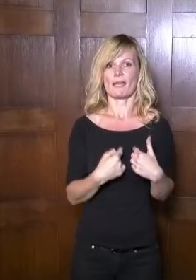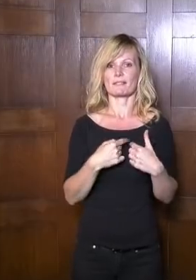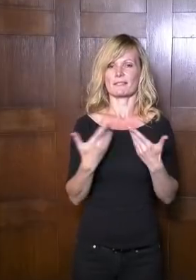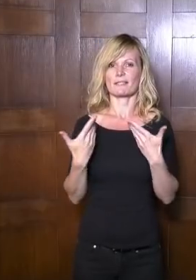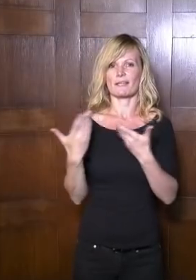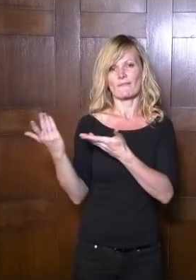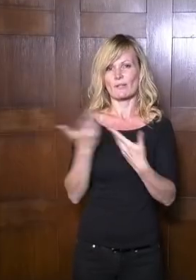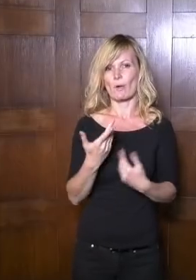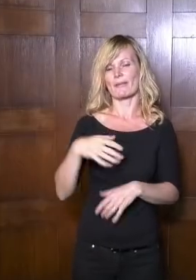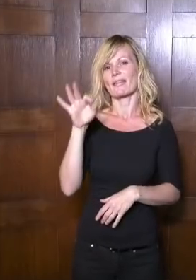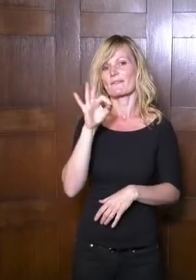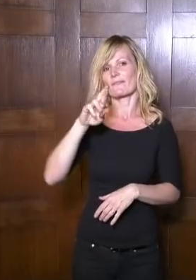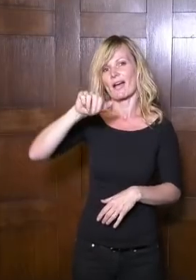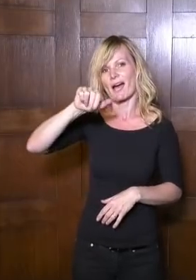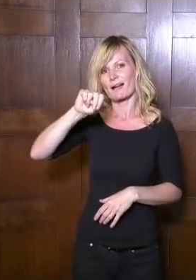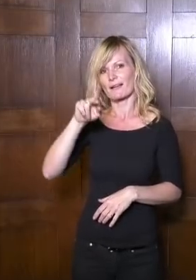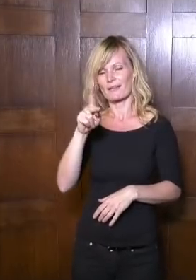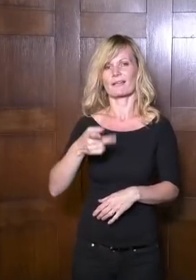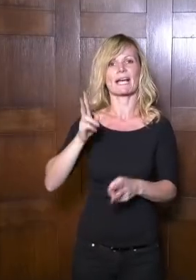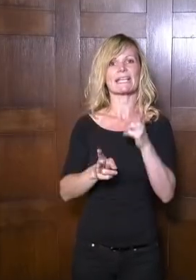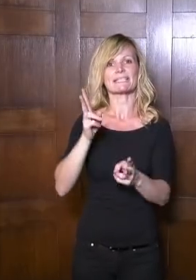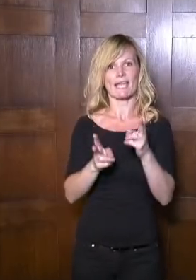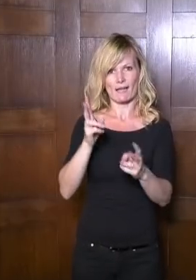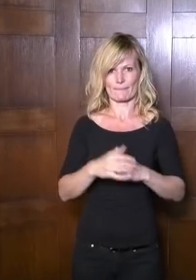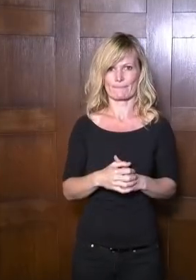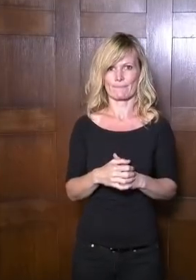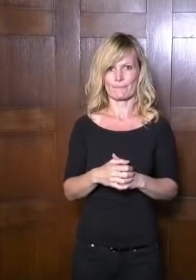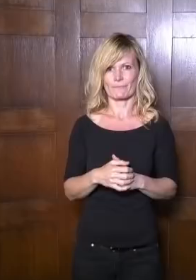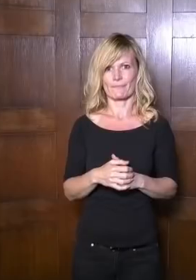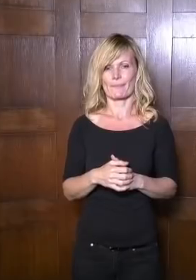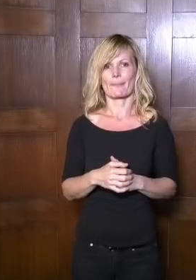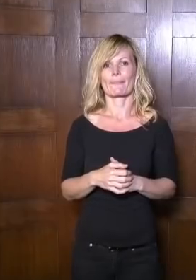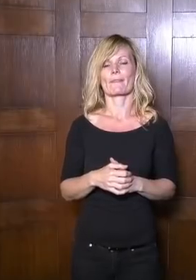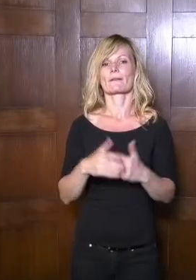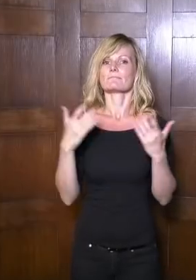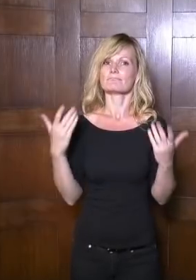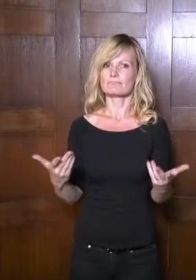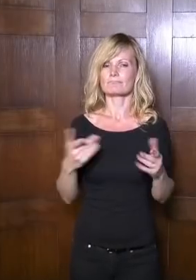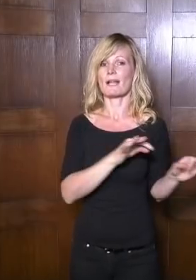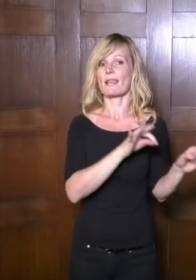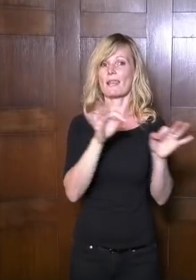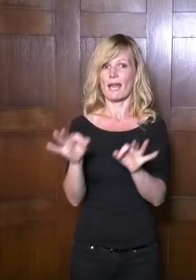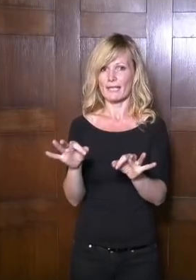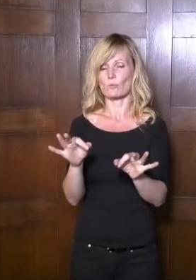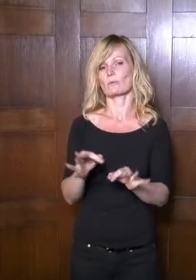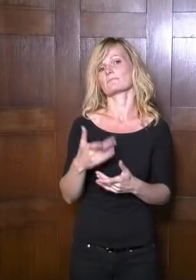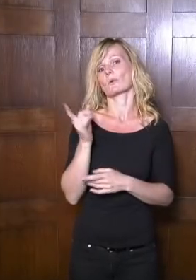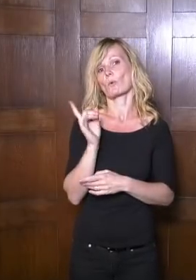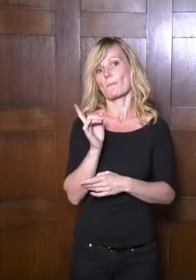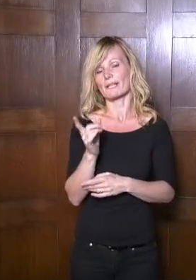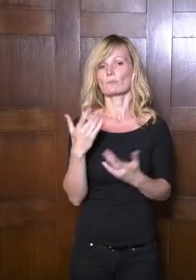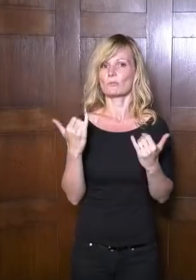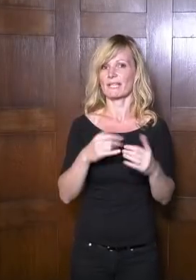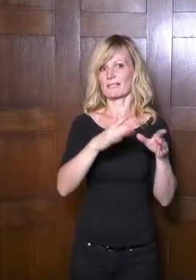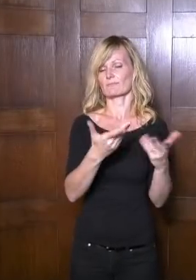Frank Richter. Und ich würde Ihnen einfach die Leitung, das Kommando dieser Veranstaltung übergeben. Wir begeben uns in Ihre